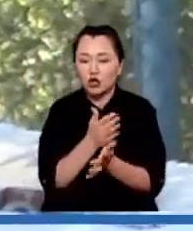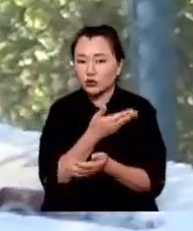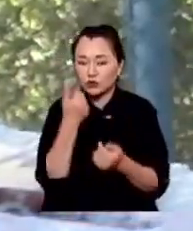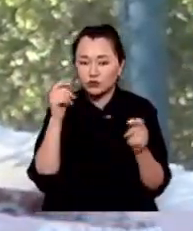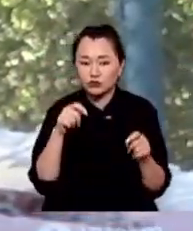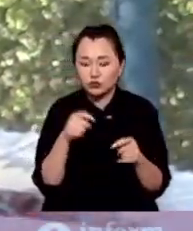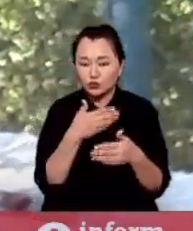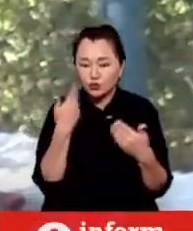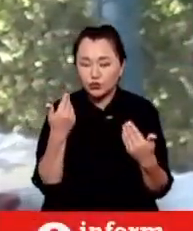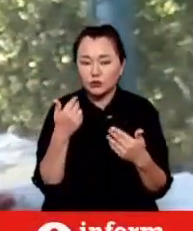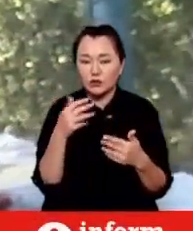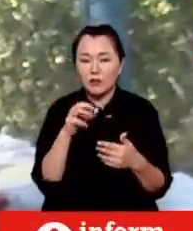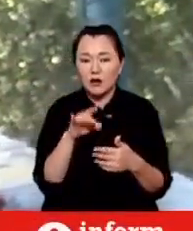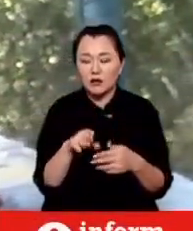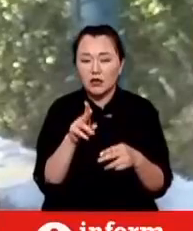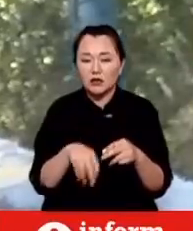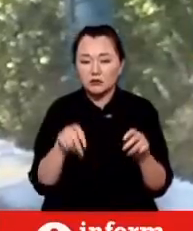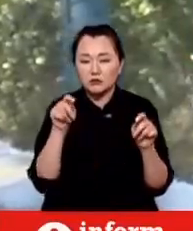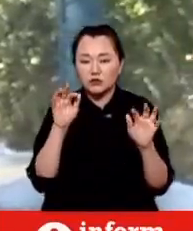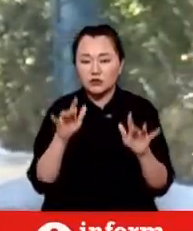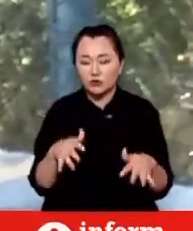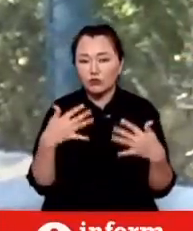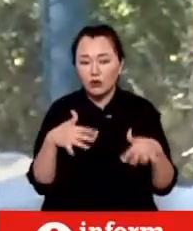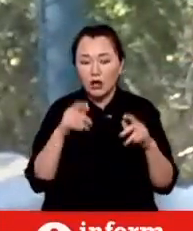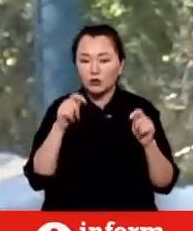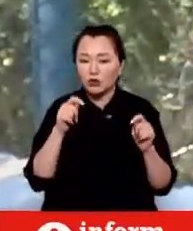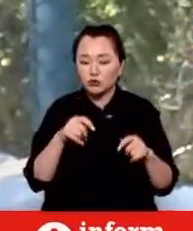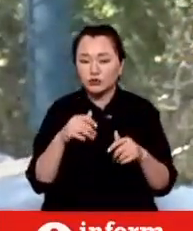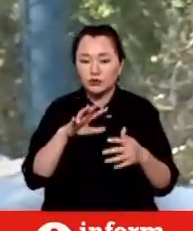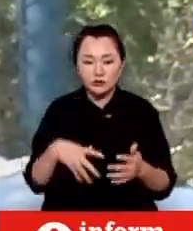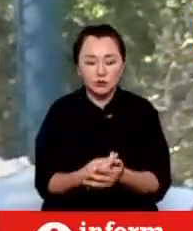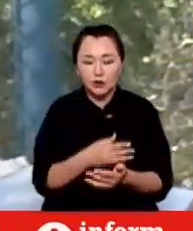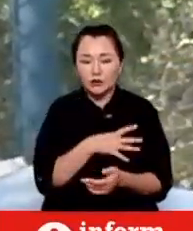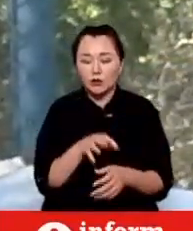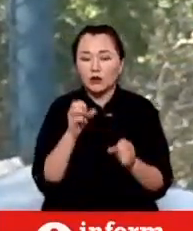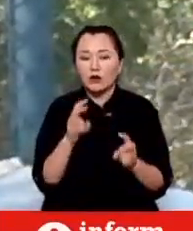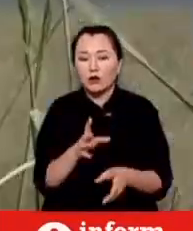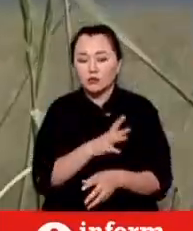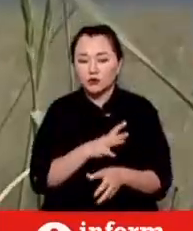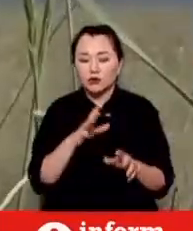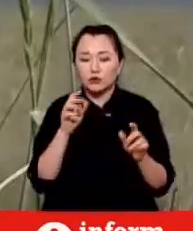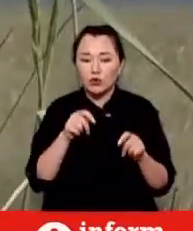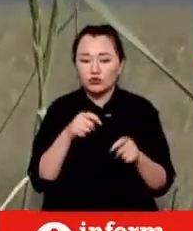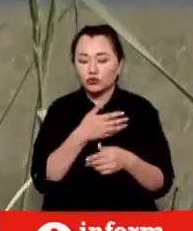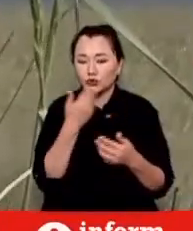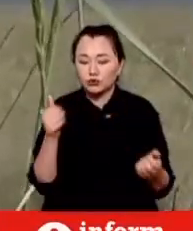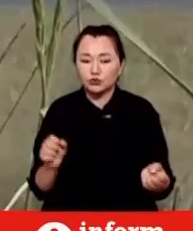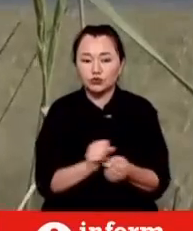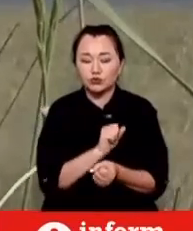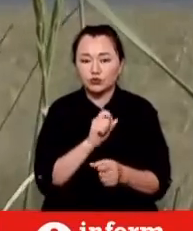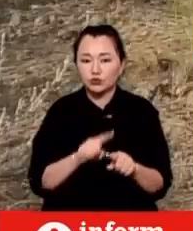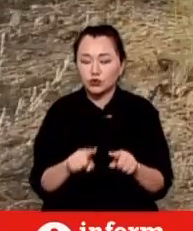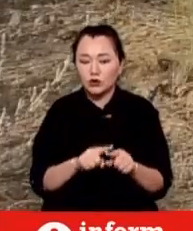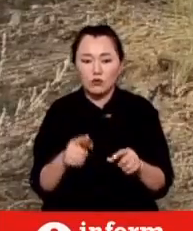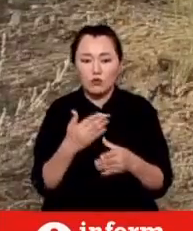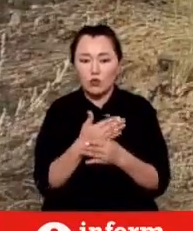жоқ, осында бір қар болды марттың аяғында. Одан бері жаңбыр көргеніміз жоқ біз. Қалай ол жаңбыр жаумаған соң уже қурап барады. Енді бізге